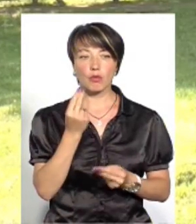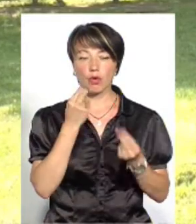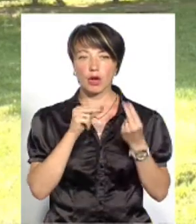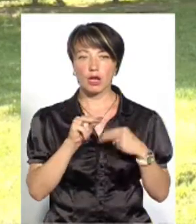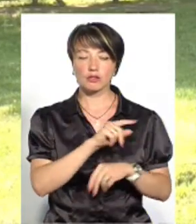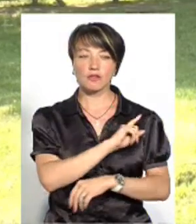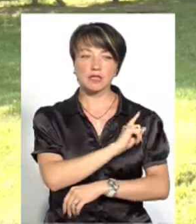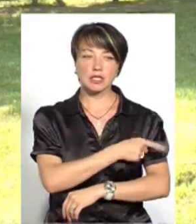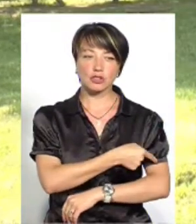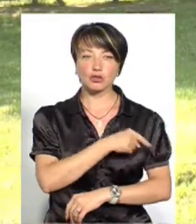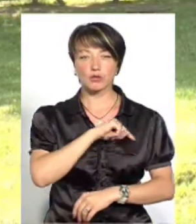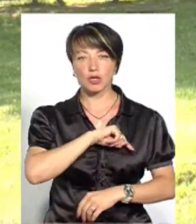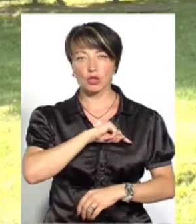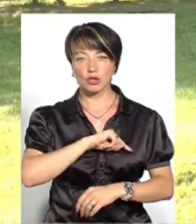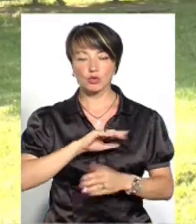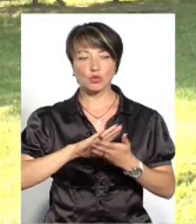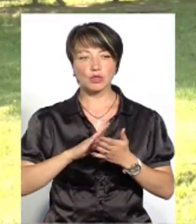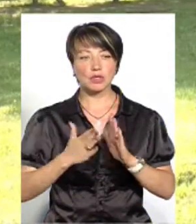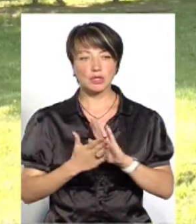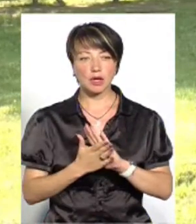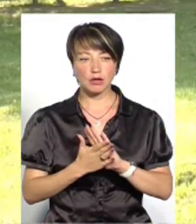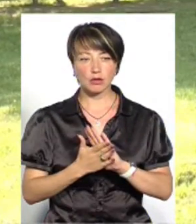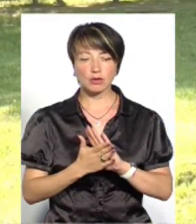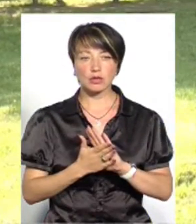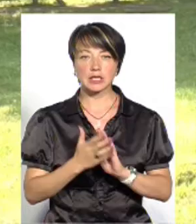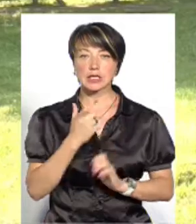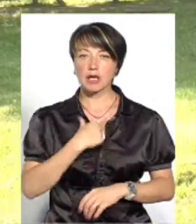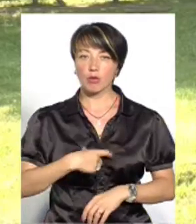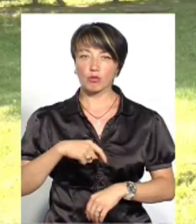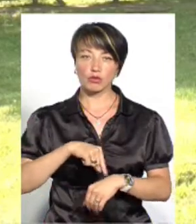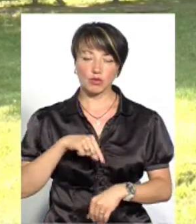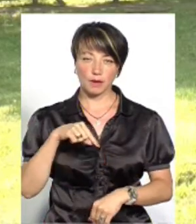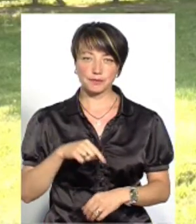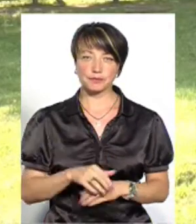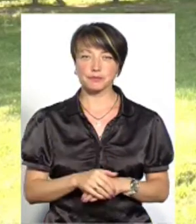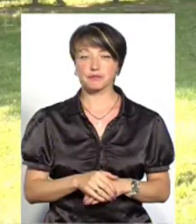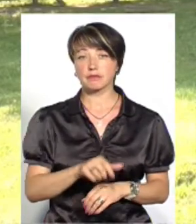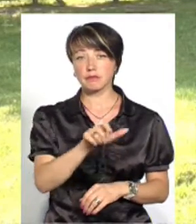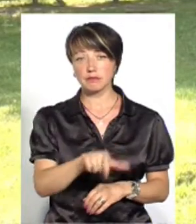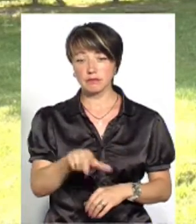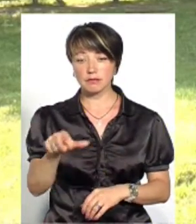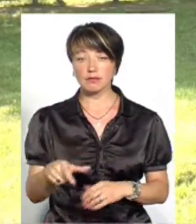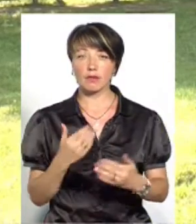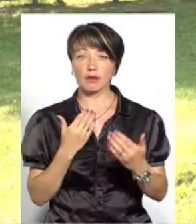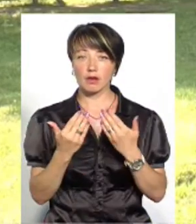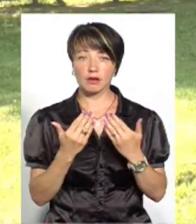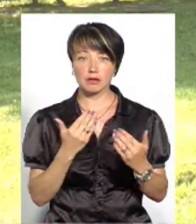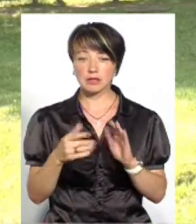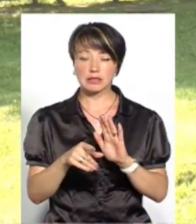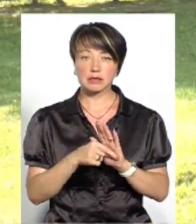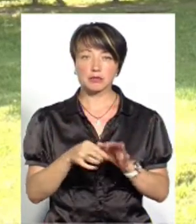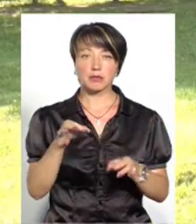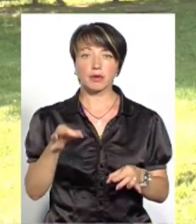як фізичного, так і психологічного стану, їхнього самопочуття. Пацієнти контактують з природою,